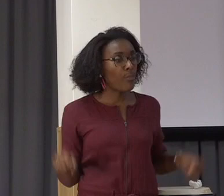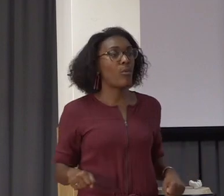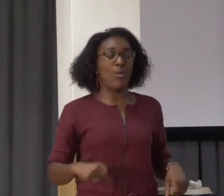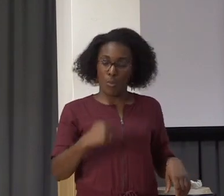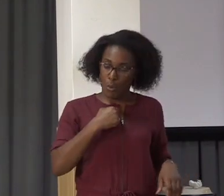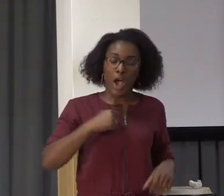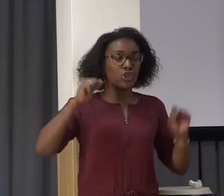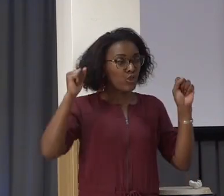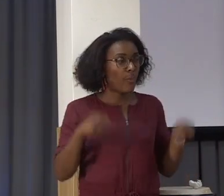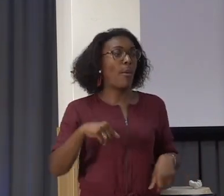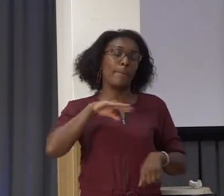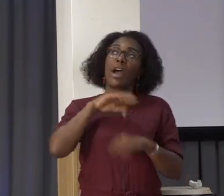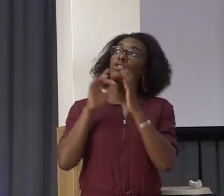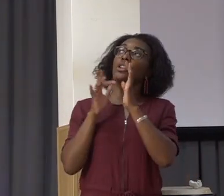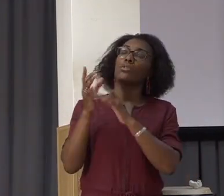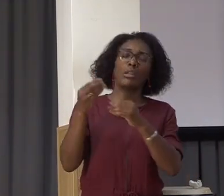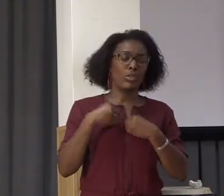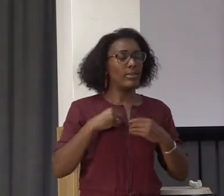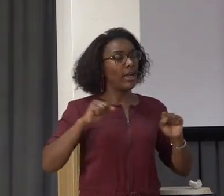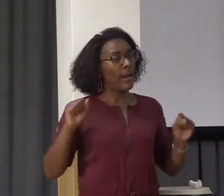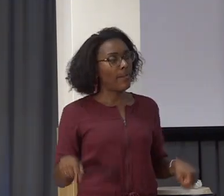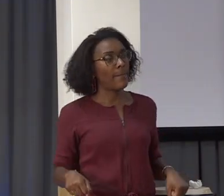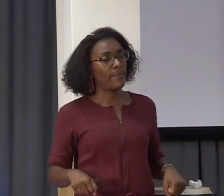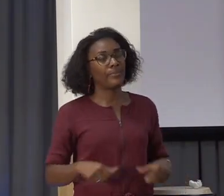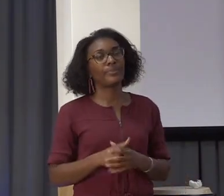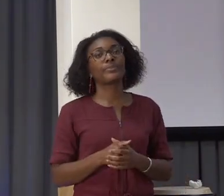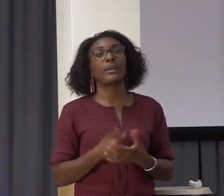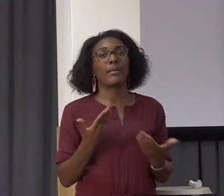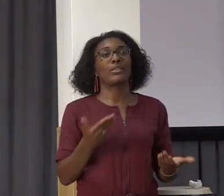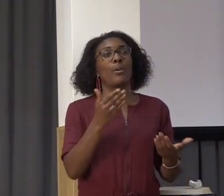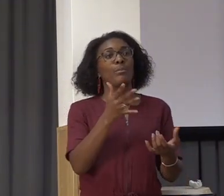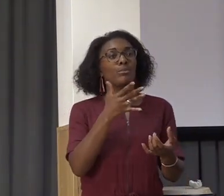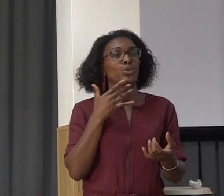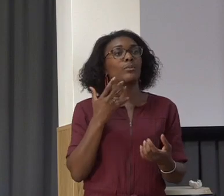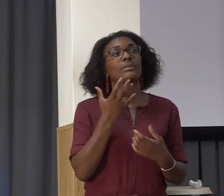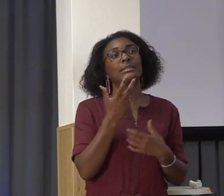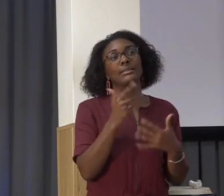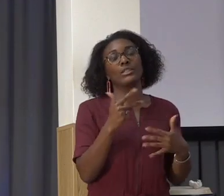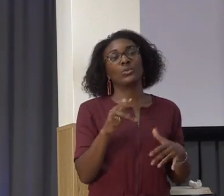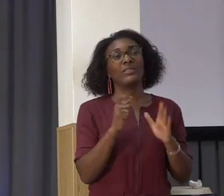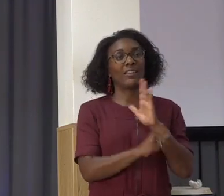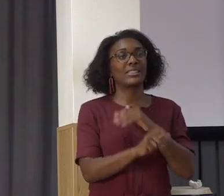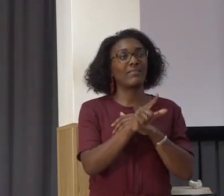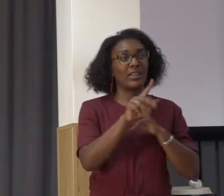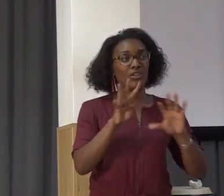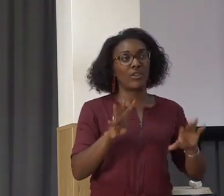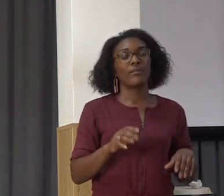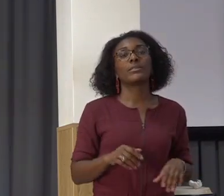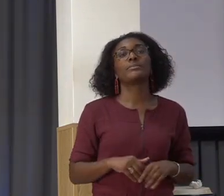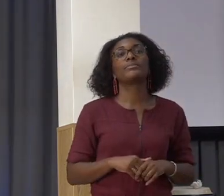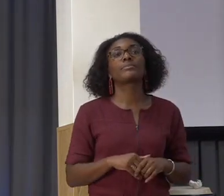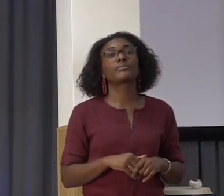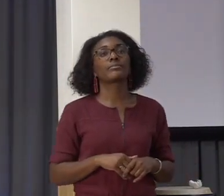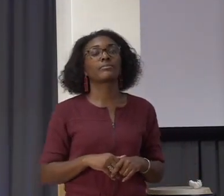finis avec ça, c'est Psaume 18, 29, qui dit « Avec toi, je